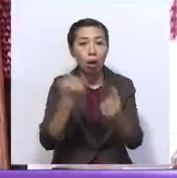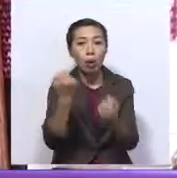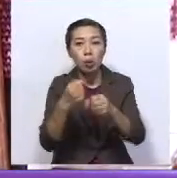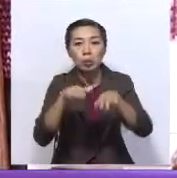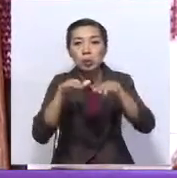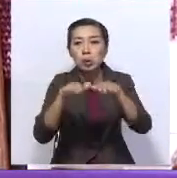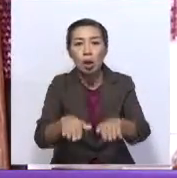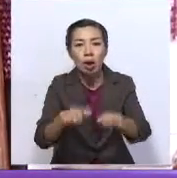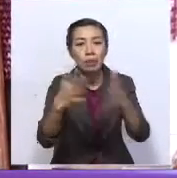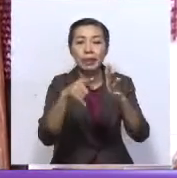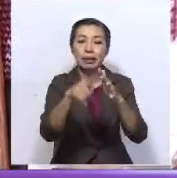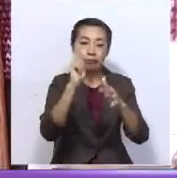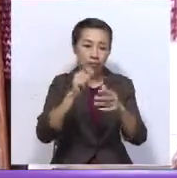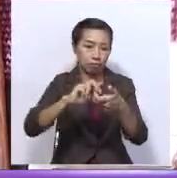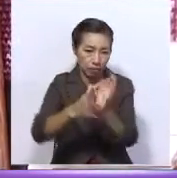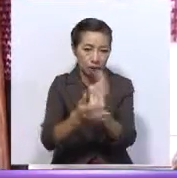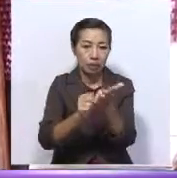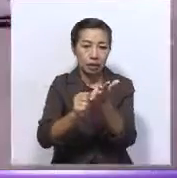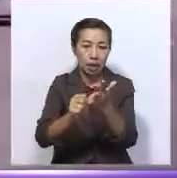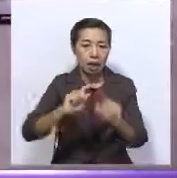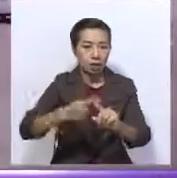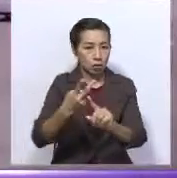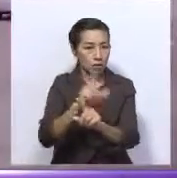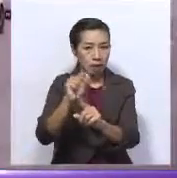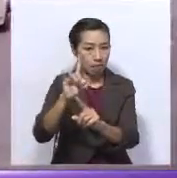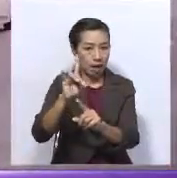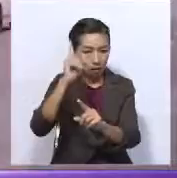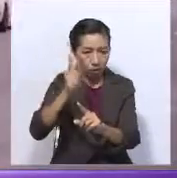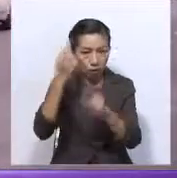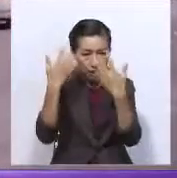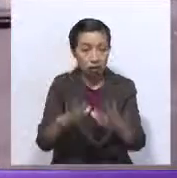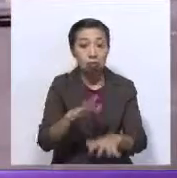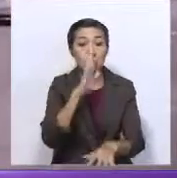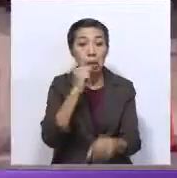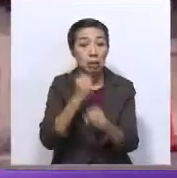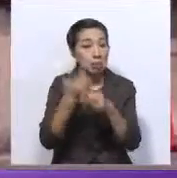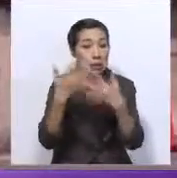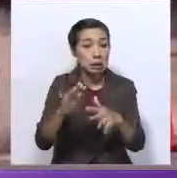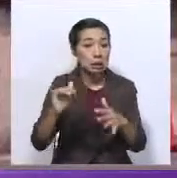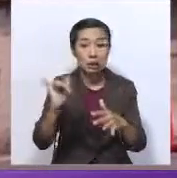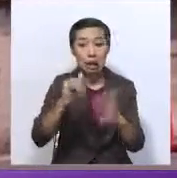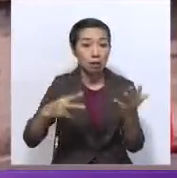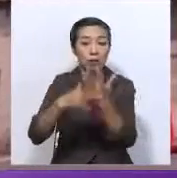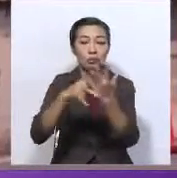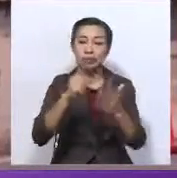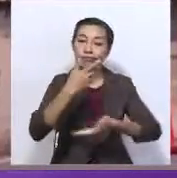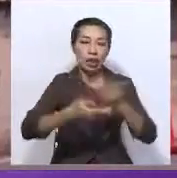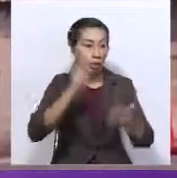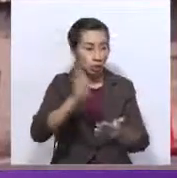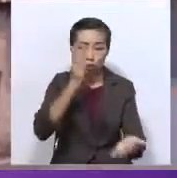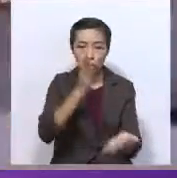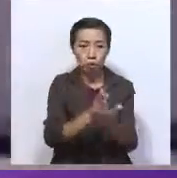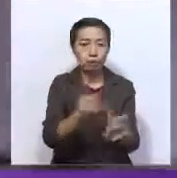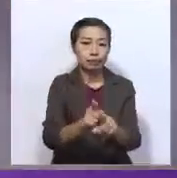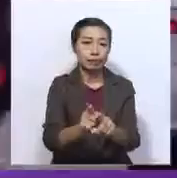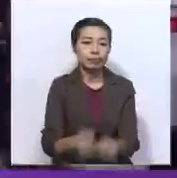ถค่ะจะต้องแก้ไขภายในวันที่28กุมภาพันธ์นี้ถ้าหากว่าไม่แล้วเสร็จก็จะต้องยุติการค้าขายทั้งหมดเช่น